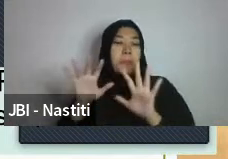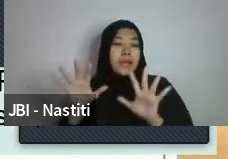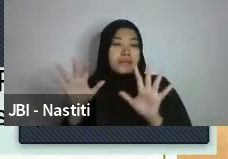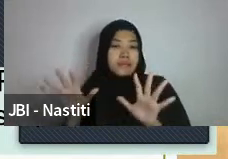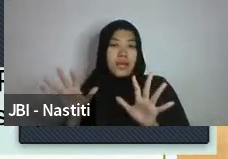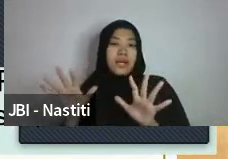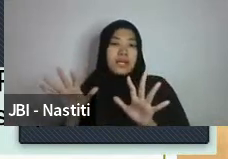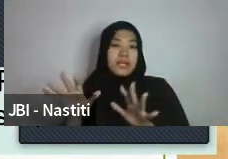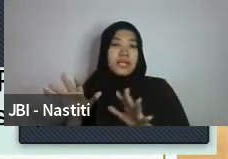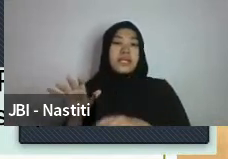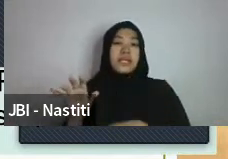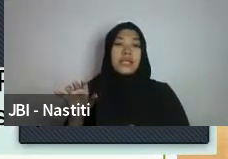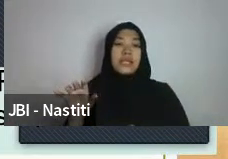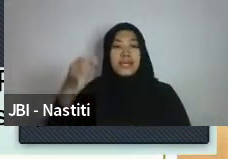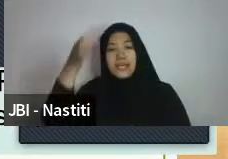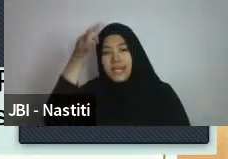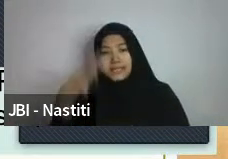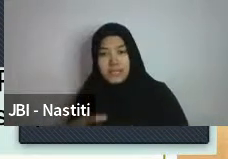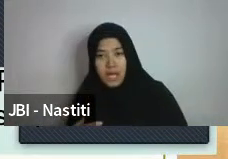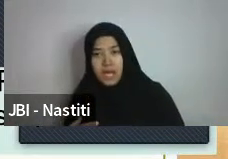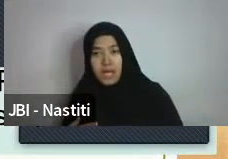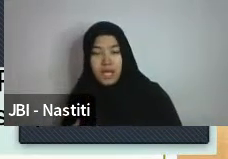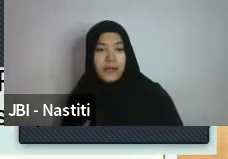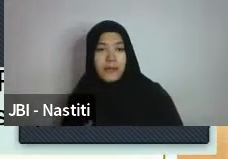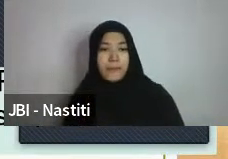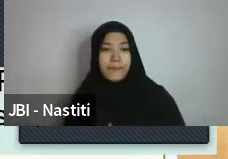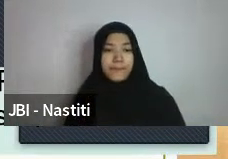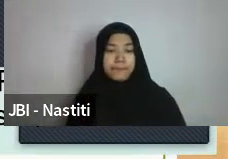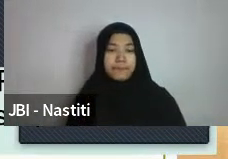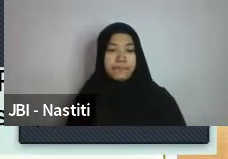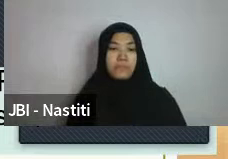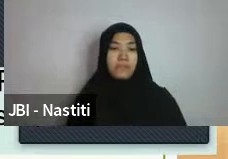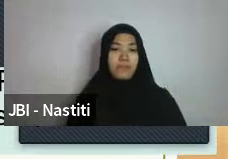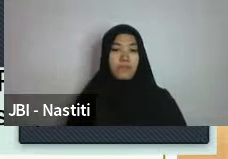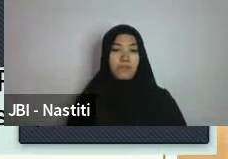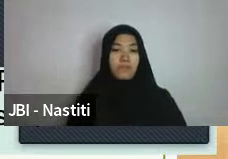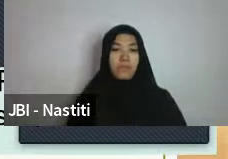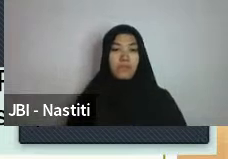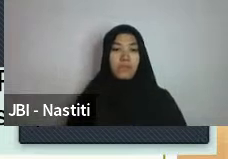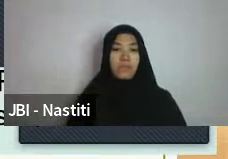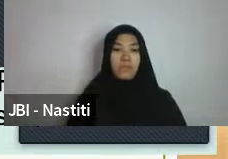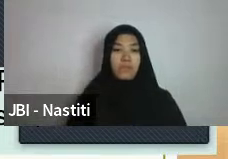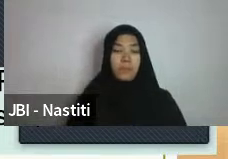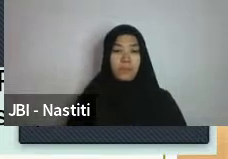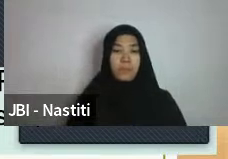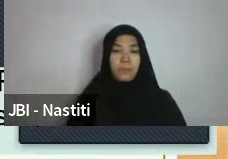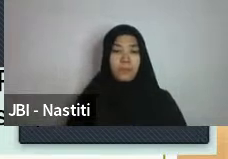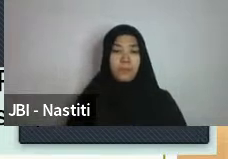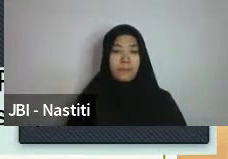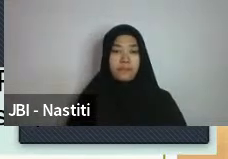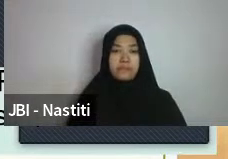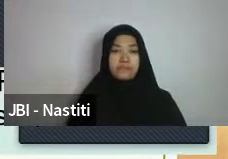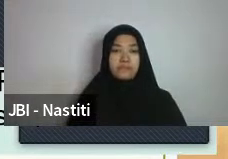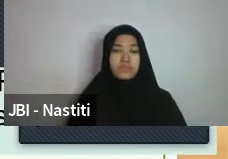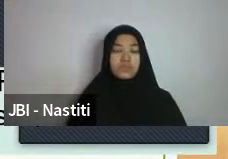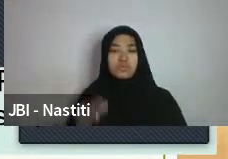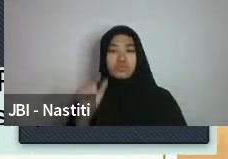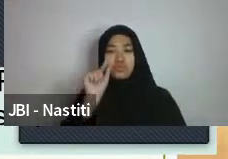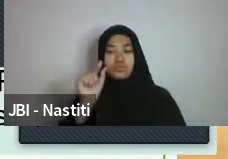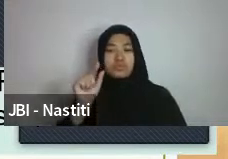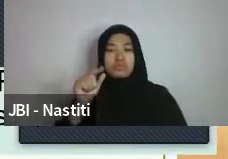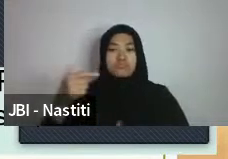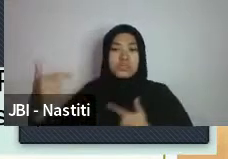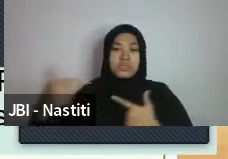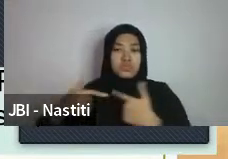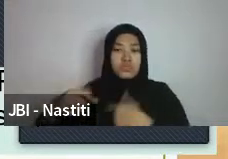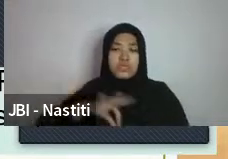dasar. Kemudian angka gangguan mental emosional ini juga Jogja juga masih di atas angka